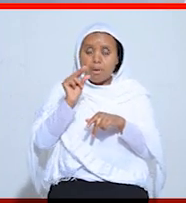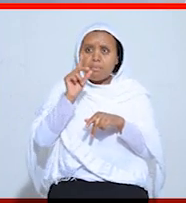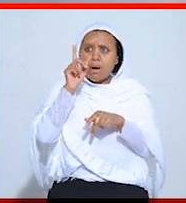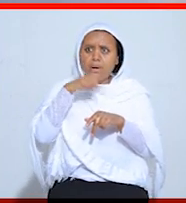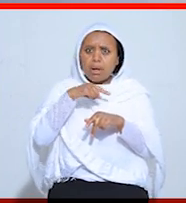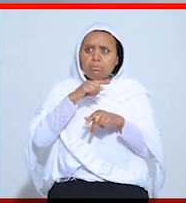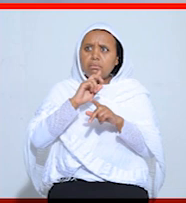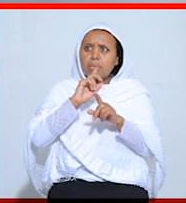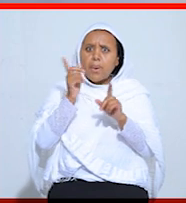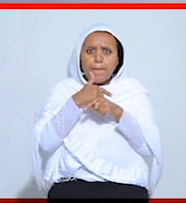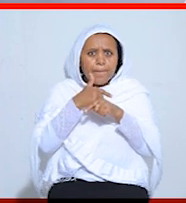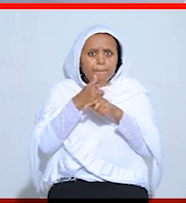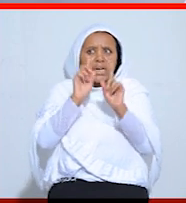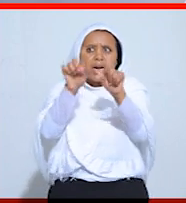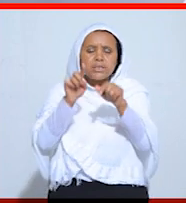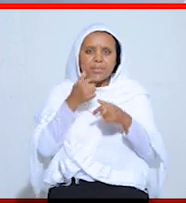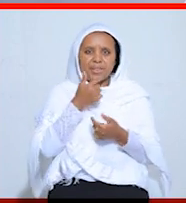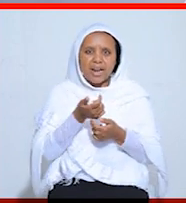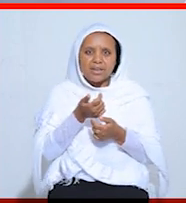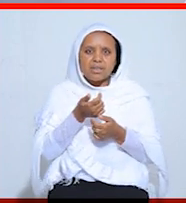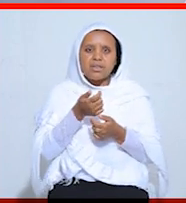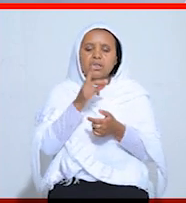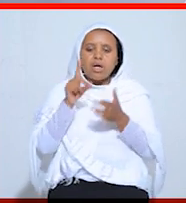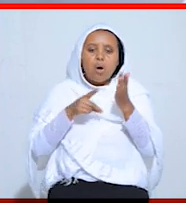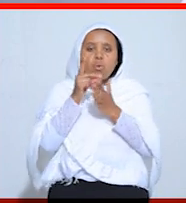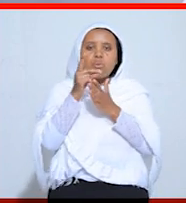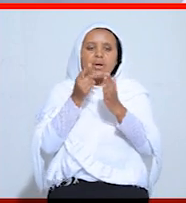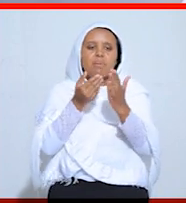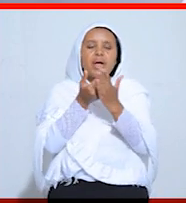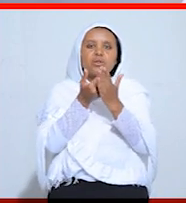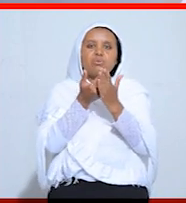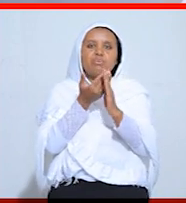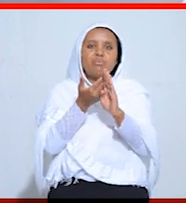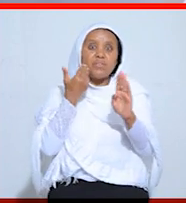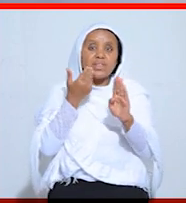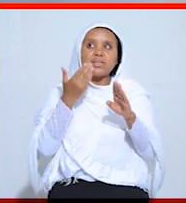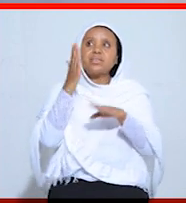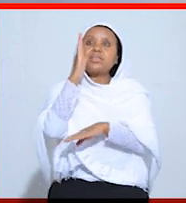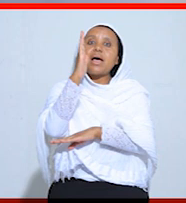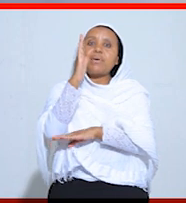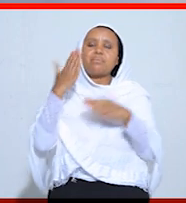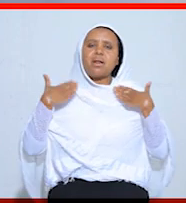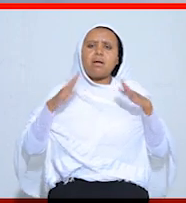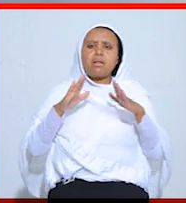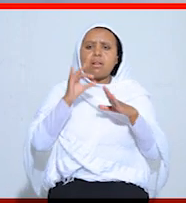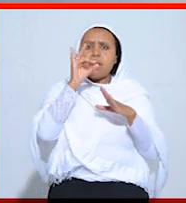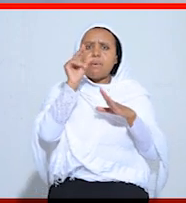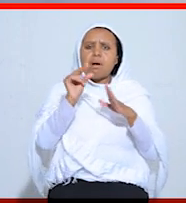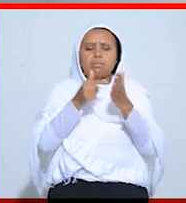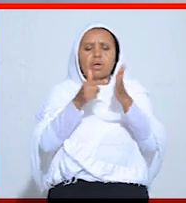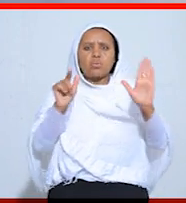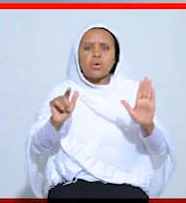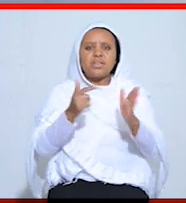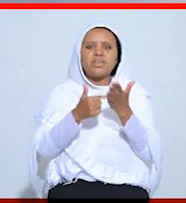መጣ ደረሰበት ይላል። ነገር ግን ያዕቆብን ከማግኘቱ በፊት የእግዚአብሔር መልአክ ለላባ በመንገድ ላይ